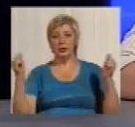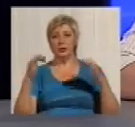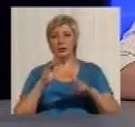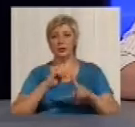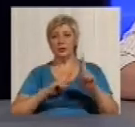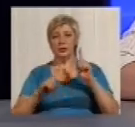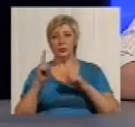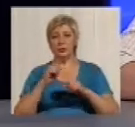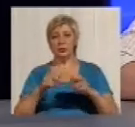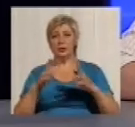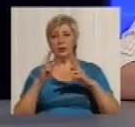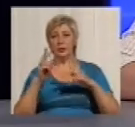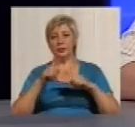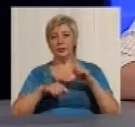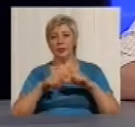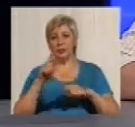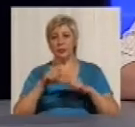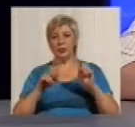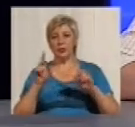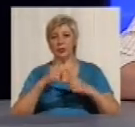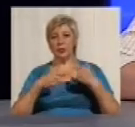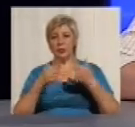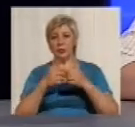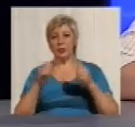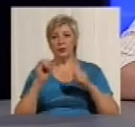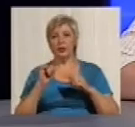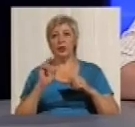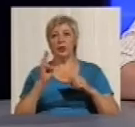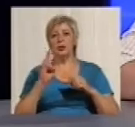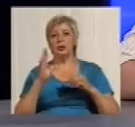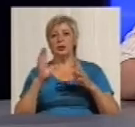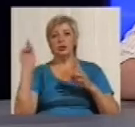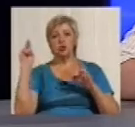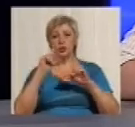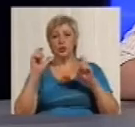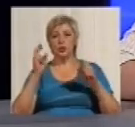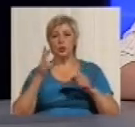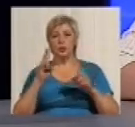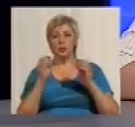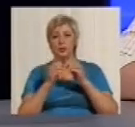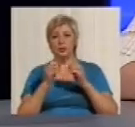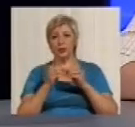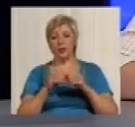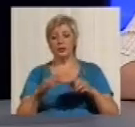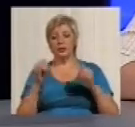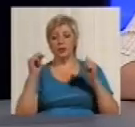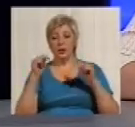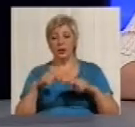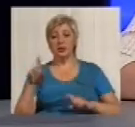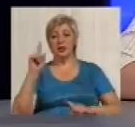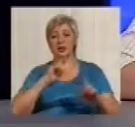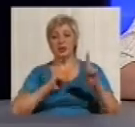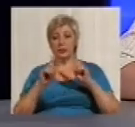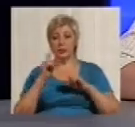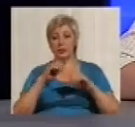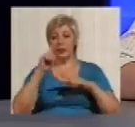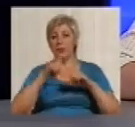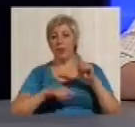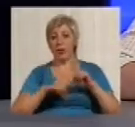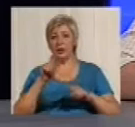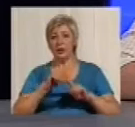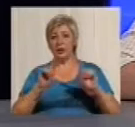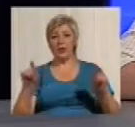школи номер 10 у Дніпрі. На цих зборах вже вкотре батьки підняли питання проти